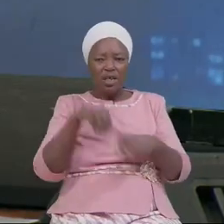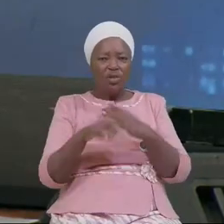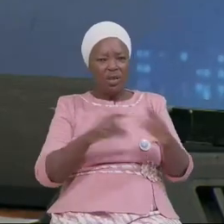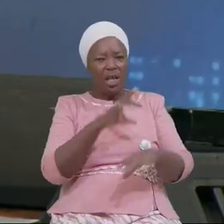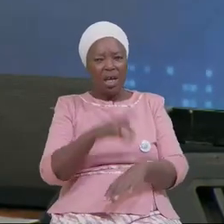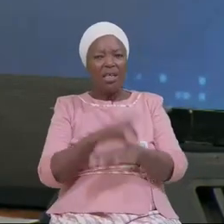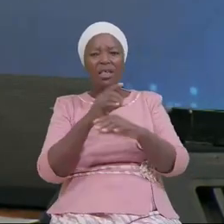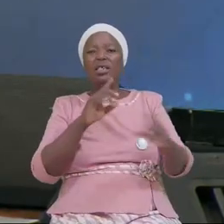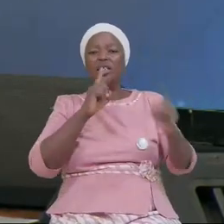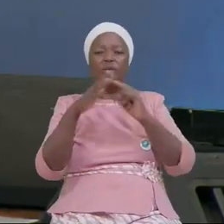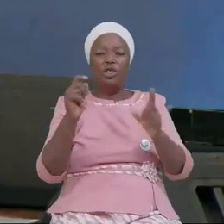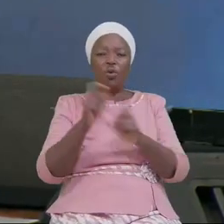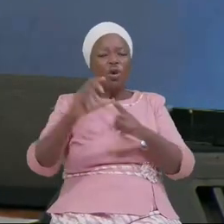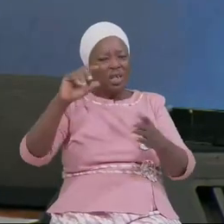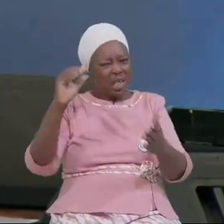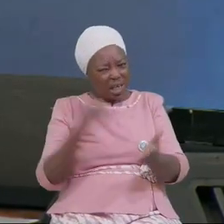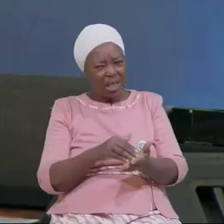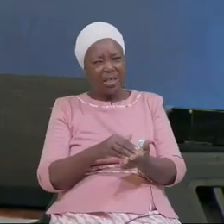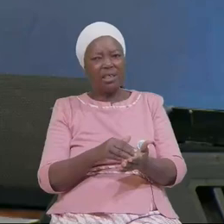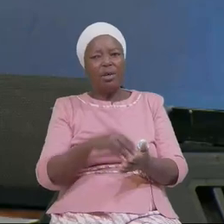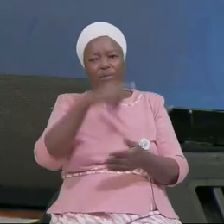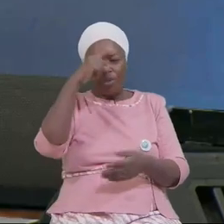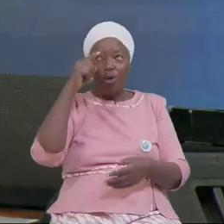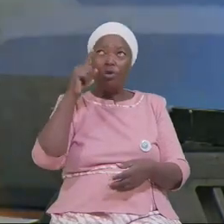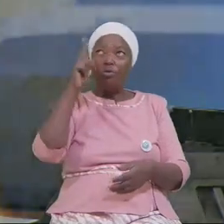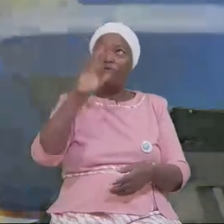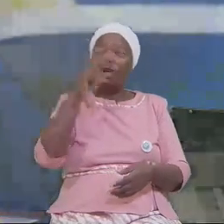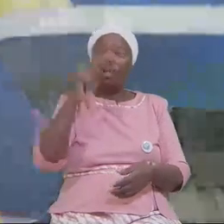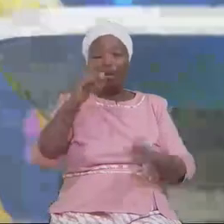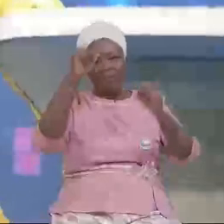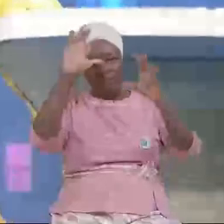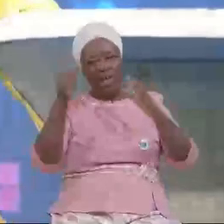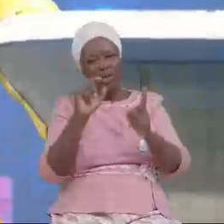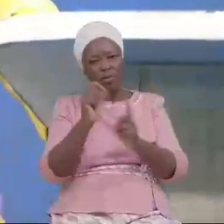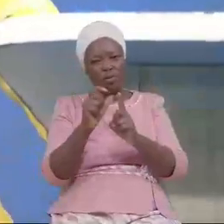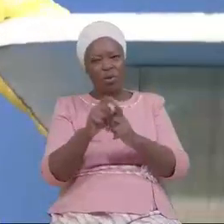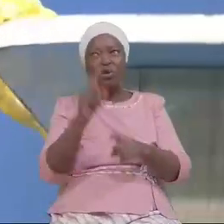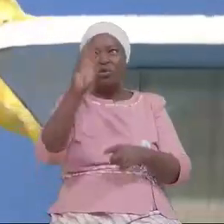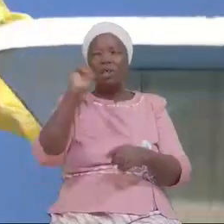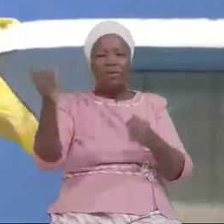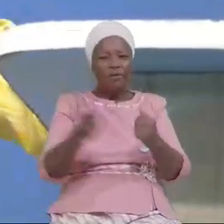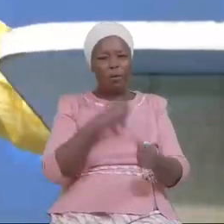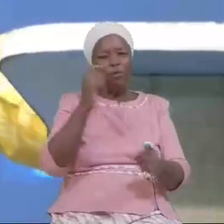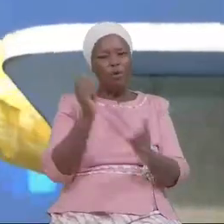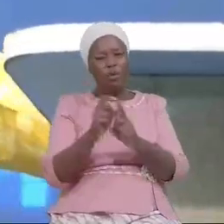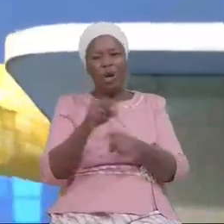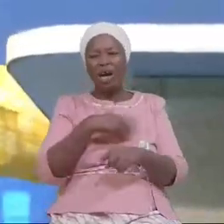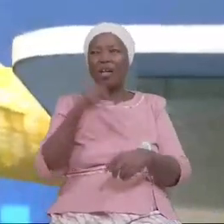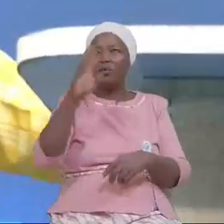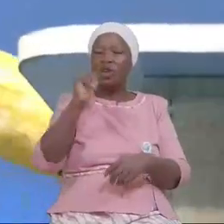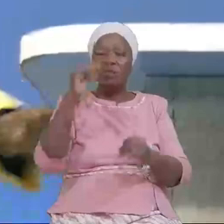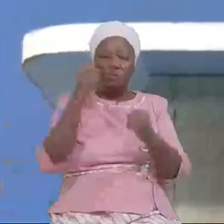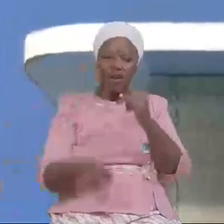Dis seulement un mot, parce que tu es la parole du Père, tu es la parole suprême et tu es la parole